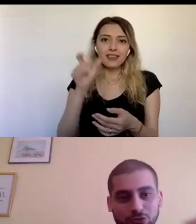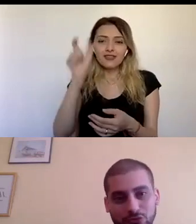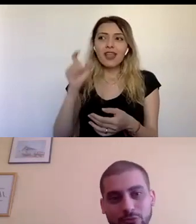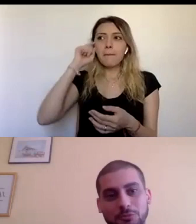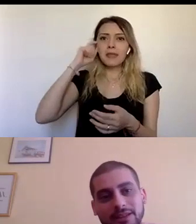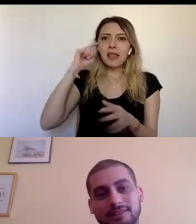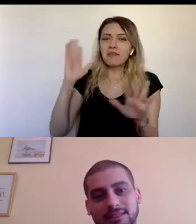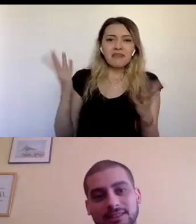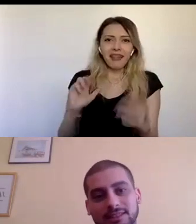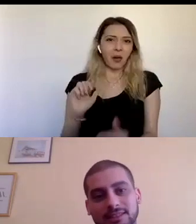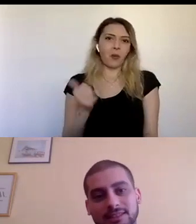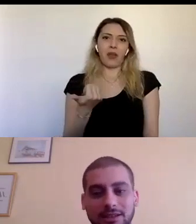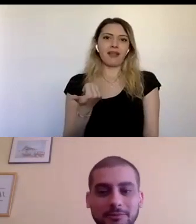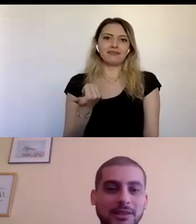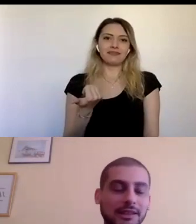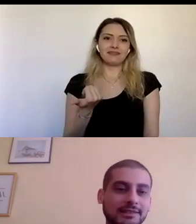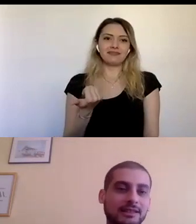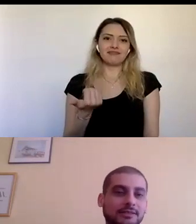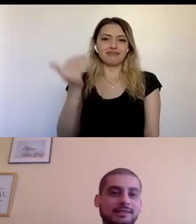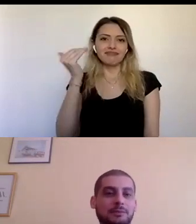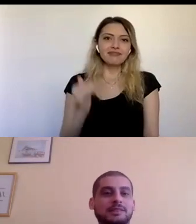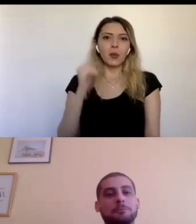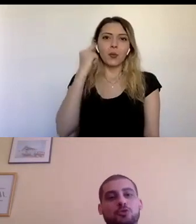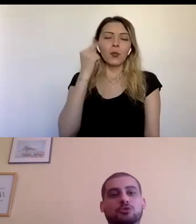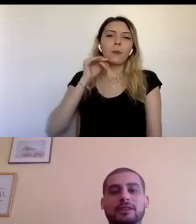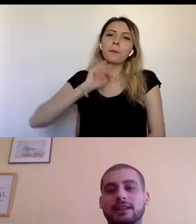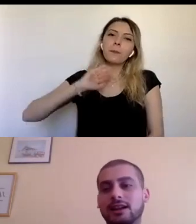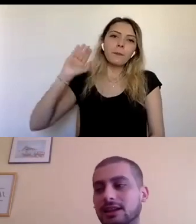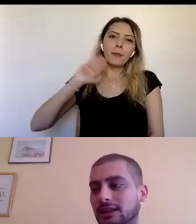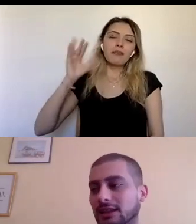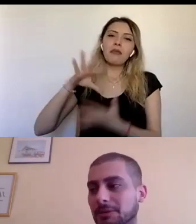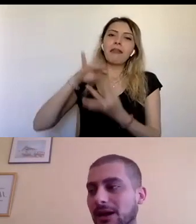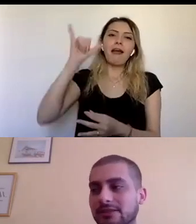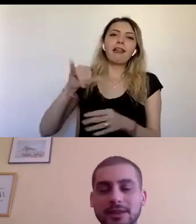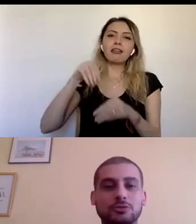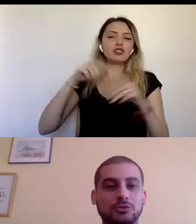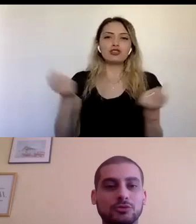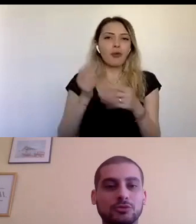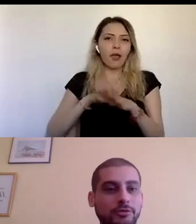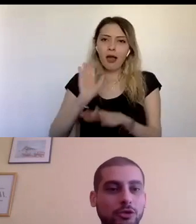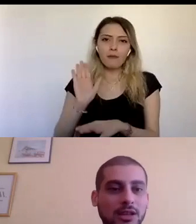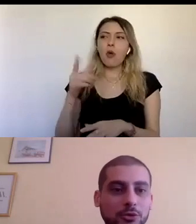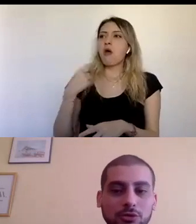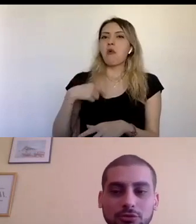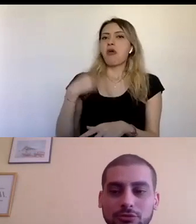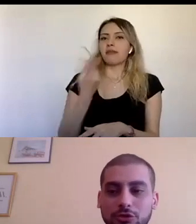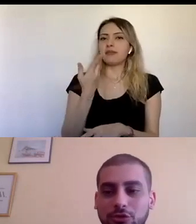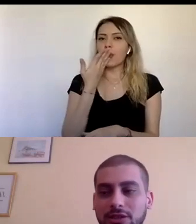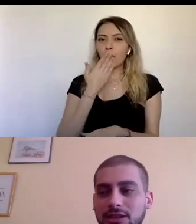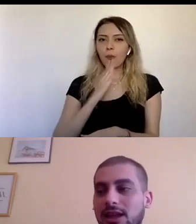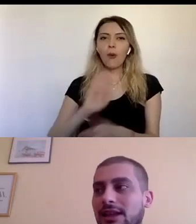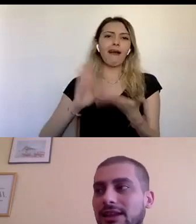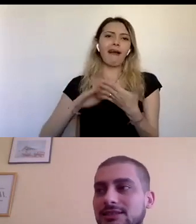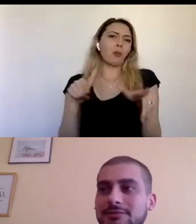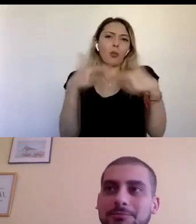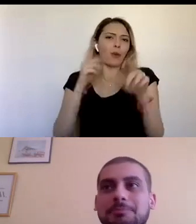önemli durumunu biraz indirgediğimiz zaman bir insan hakları izlemesi yapmıyor. Ya da bir mahremiyet durumu olan bir konu söz